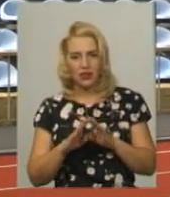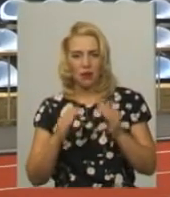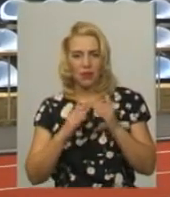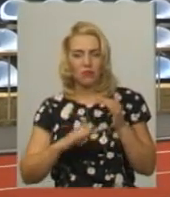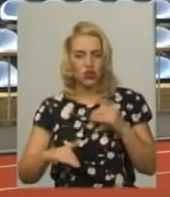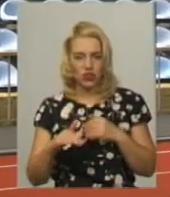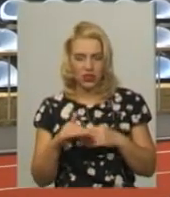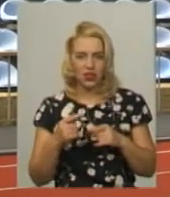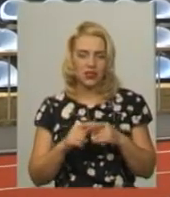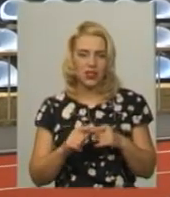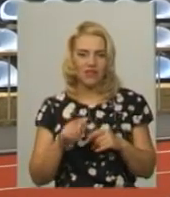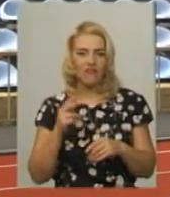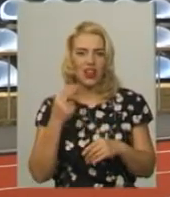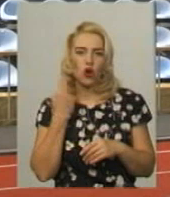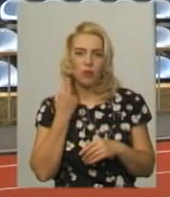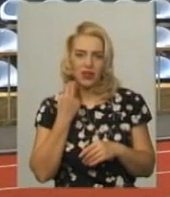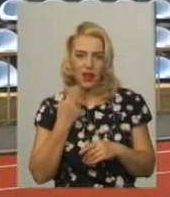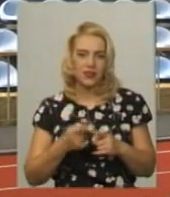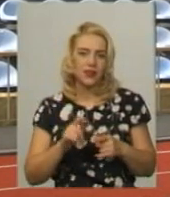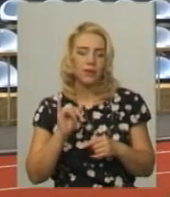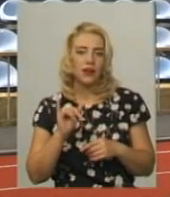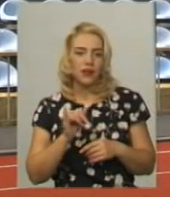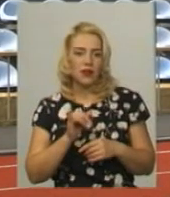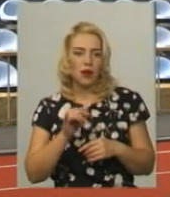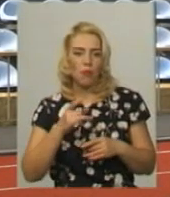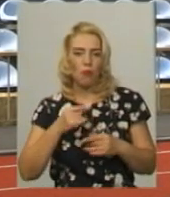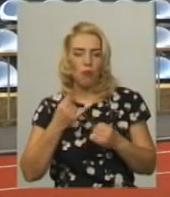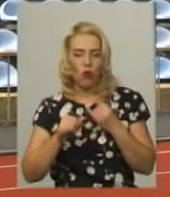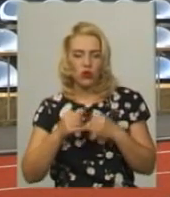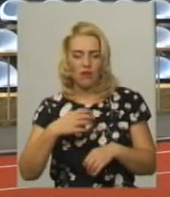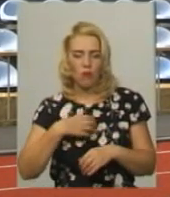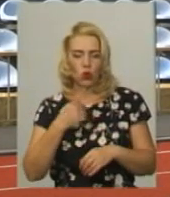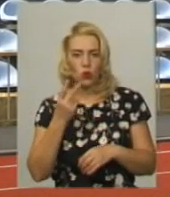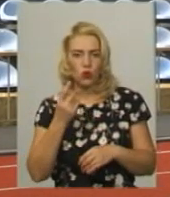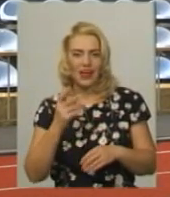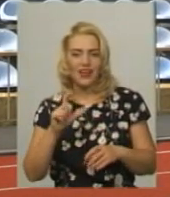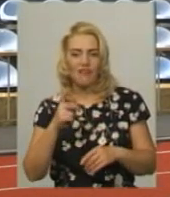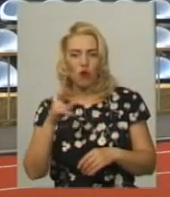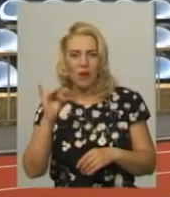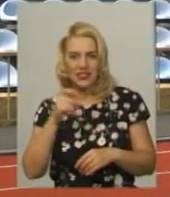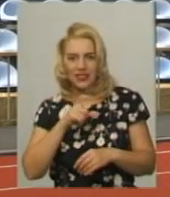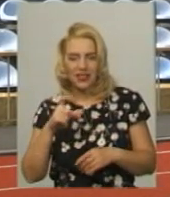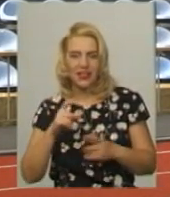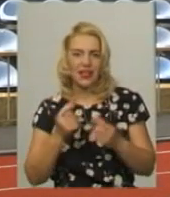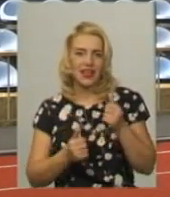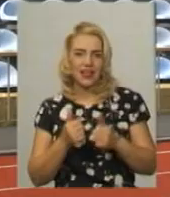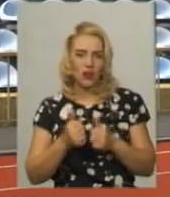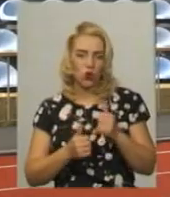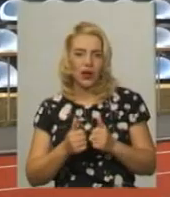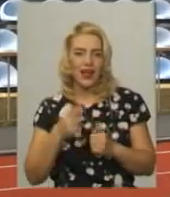Великобританія, бронзова медаль других європейських ігор